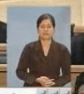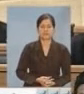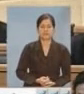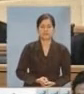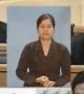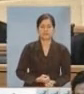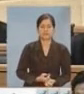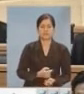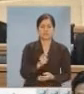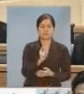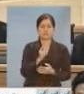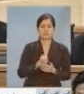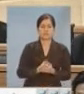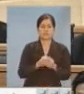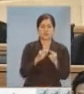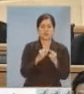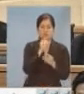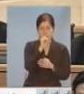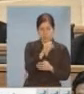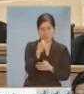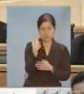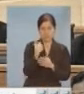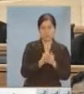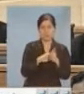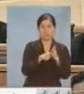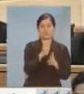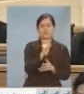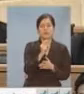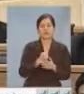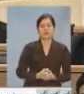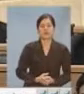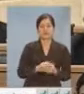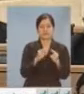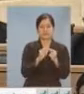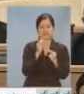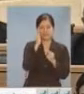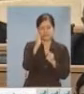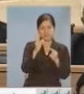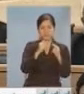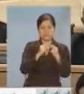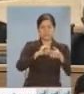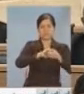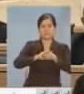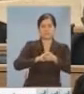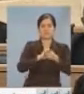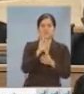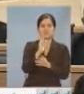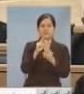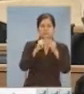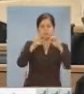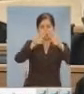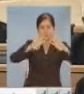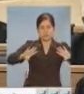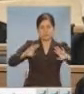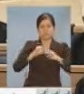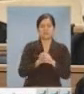ามักจะเอ่ยนักเอ่ยหนาในวัน2วันนี้ที่พูดมานี้ว่าเพื่อรองรับการเข้าสู่ประชาคมอาเซียนตรง